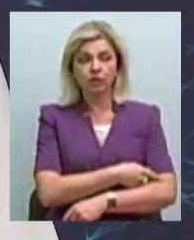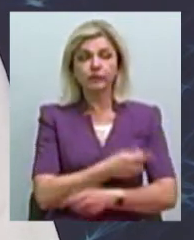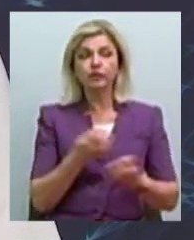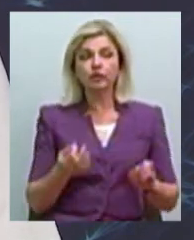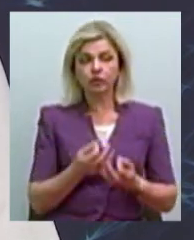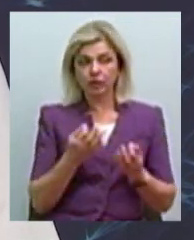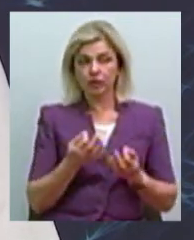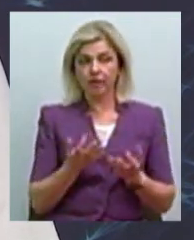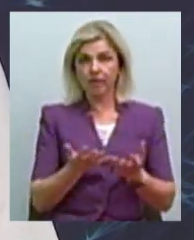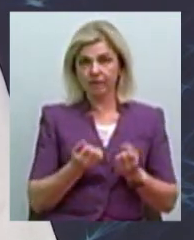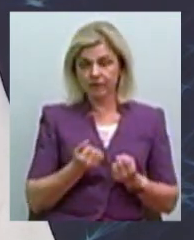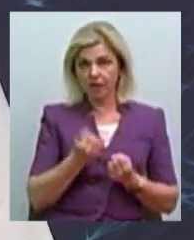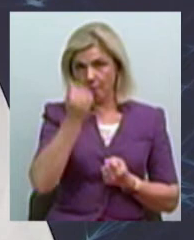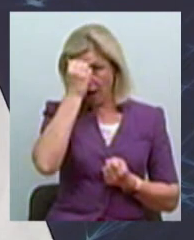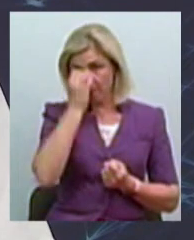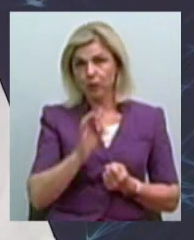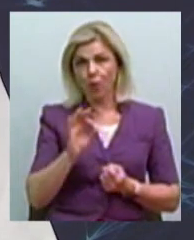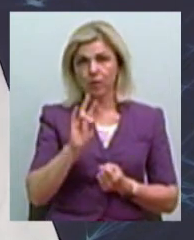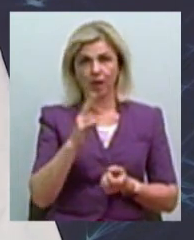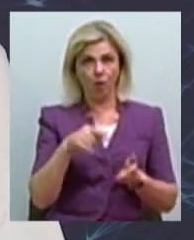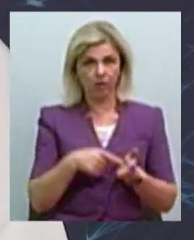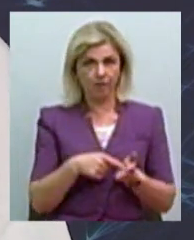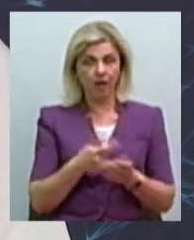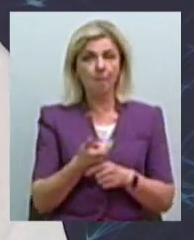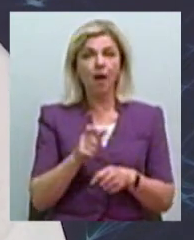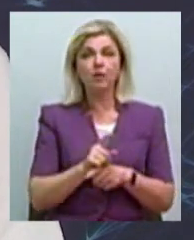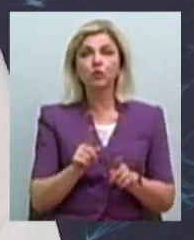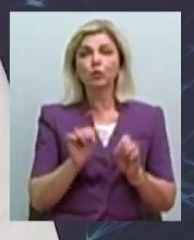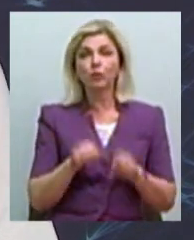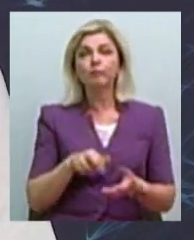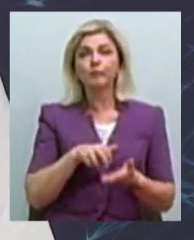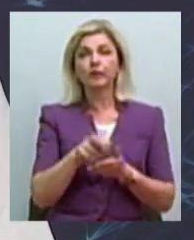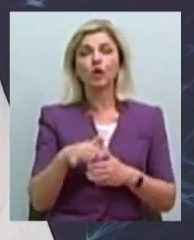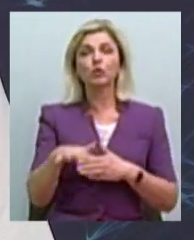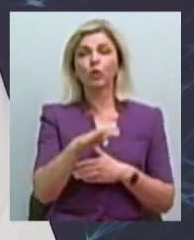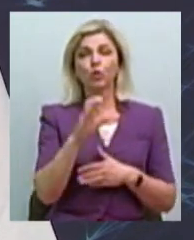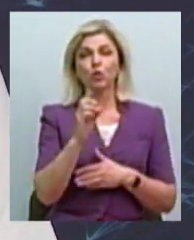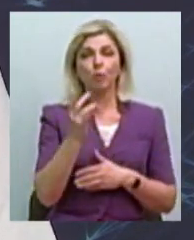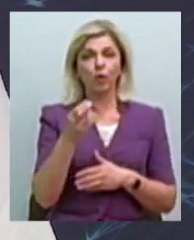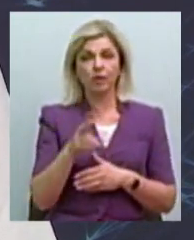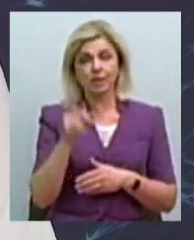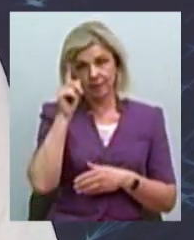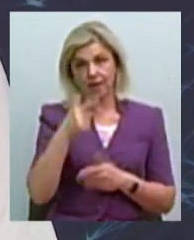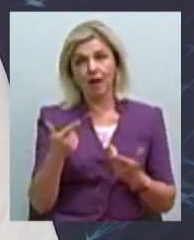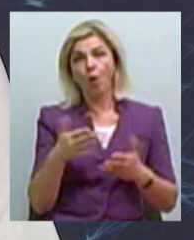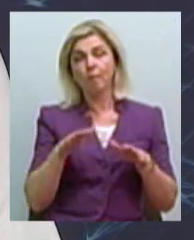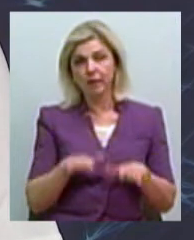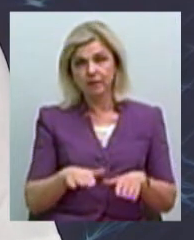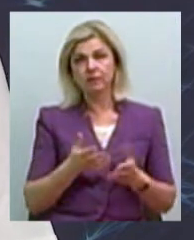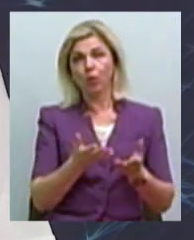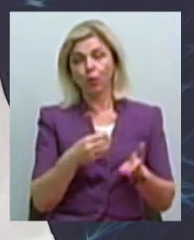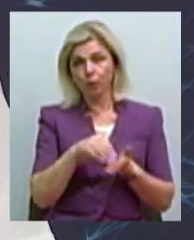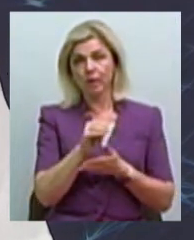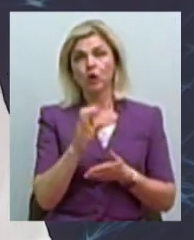собой увести в память о Николаеве. То есть максимум, что он может сделать, пойти на Соборный, вы знаете, в каком месте, взять там сувенирчики,